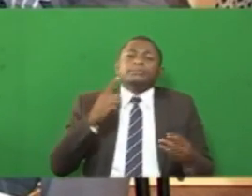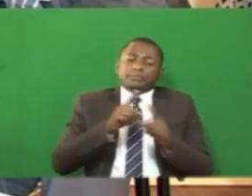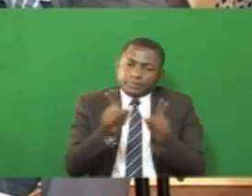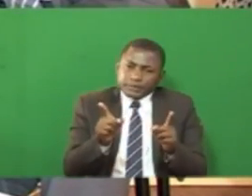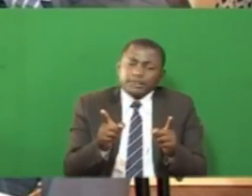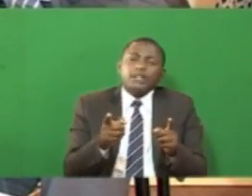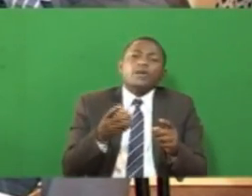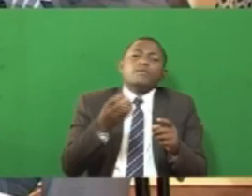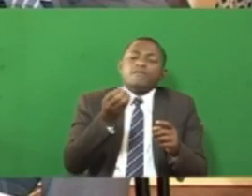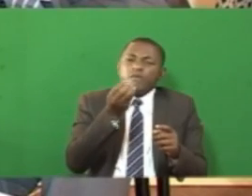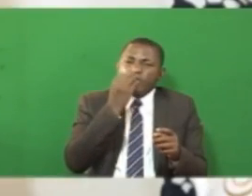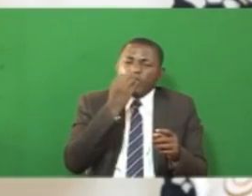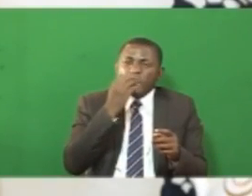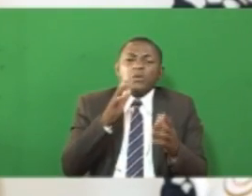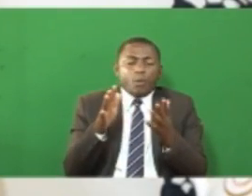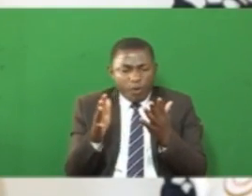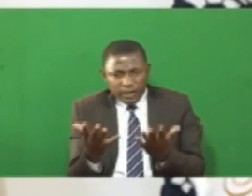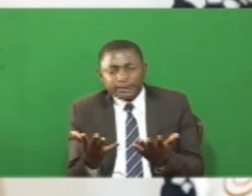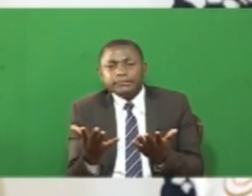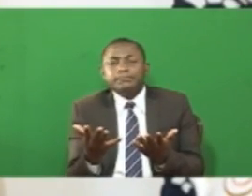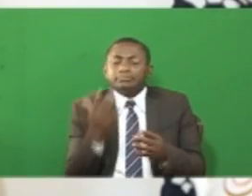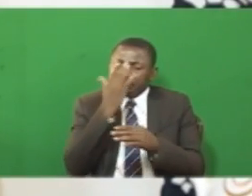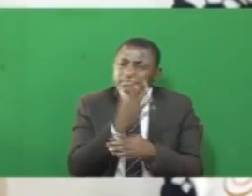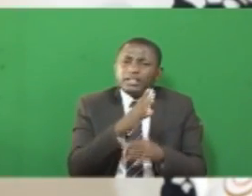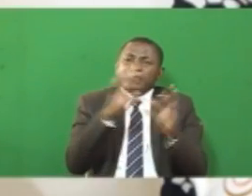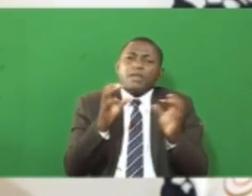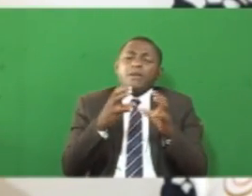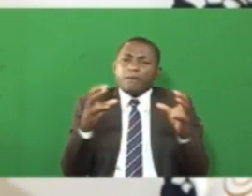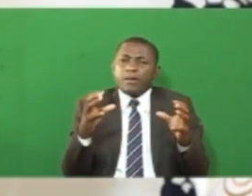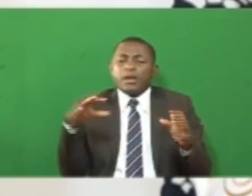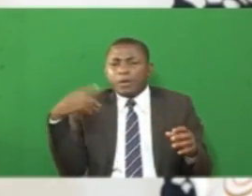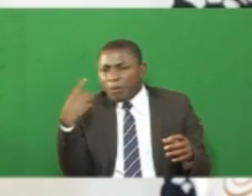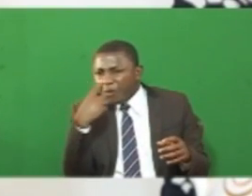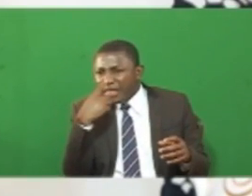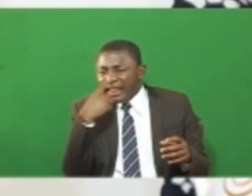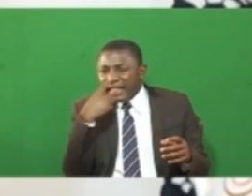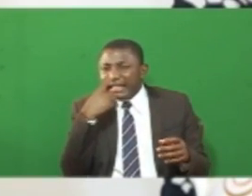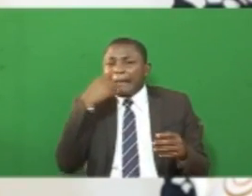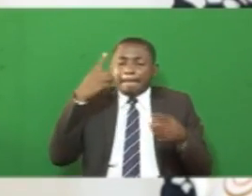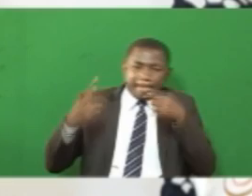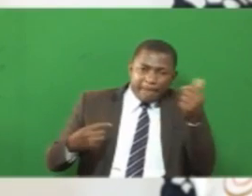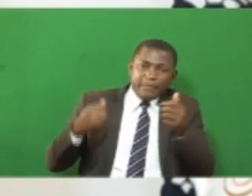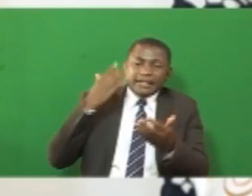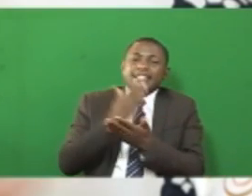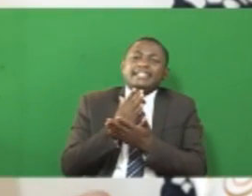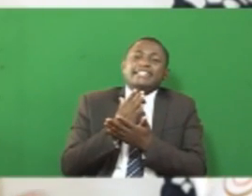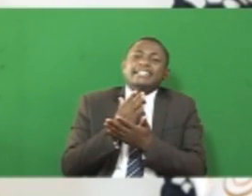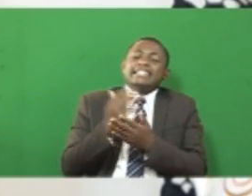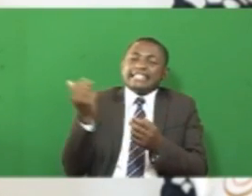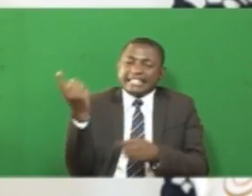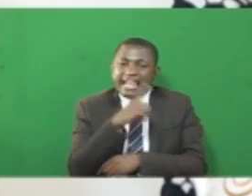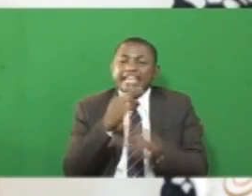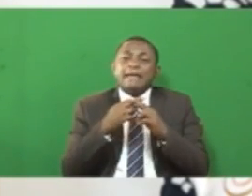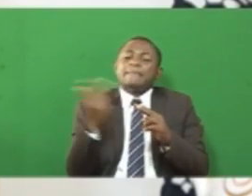Hatinwe chakati. Right. Mutambo uyu kana wasvika, musi waunotanga isabata. Right. Vaibva vazorora. Ndosaka papo